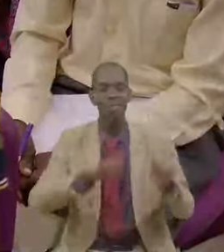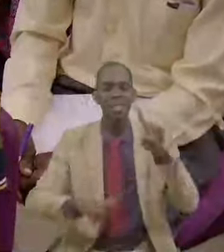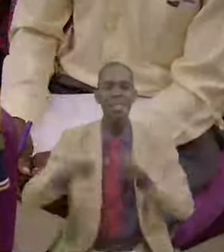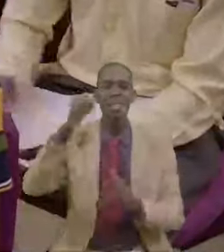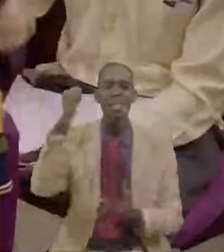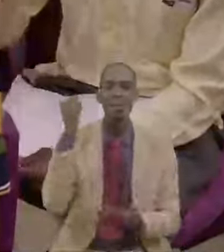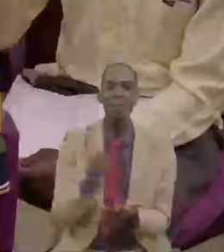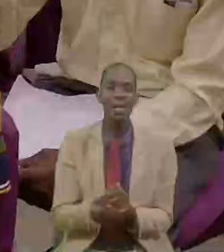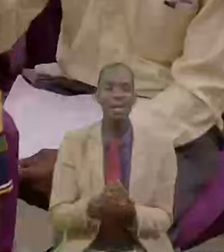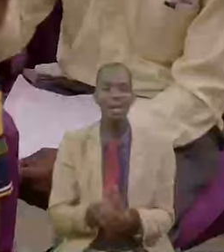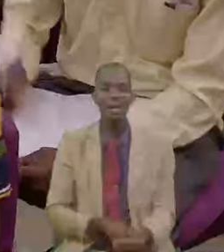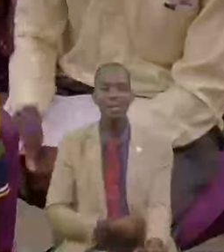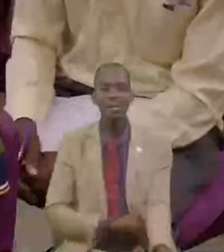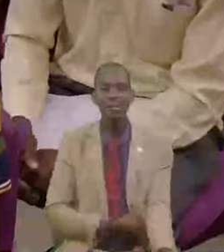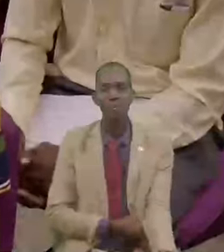Amen.